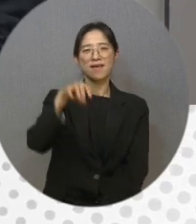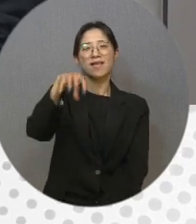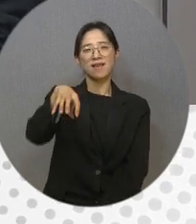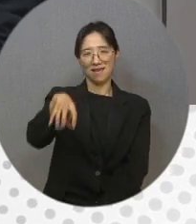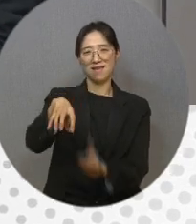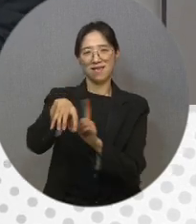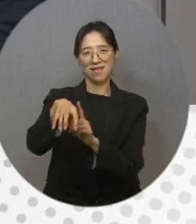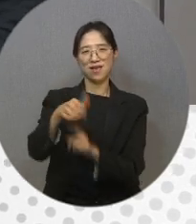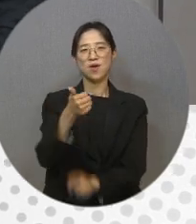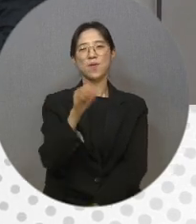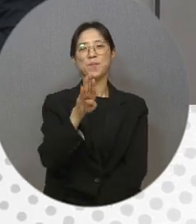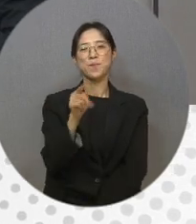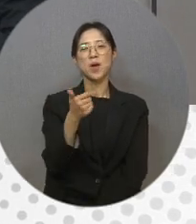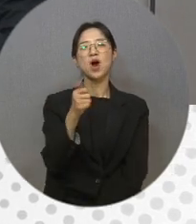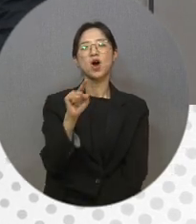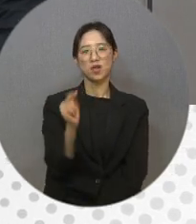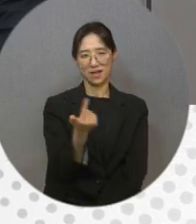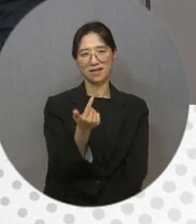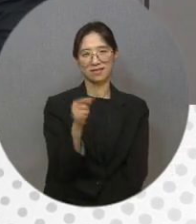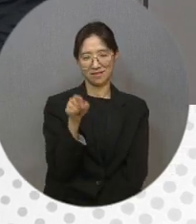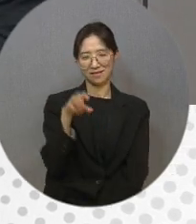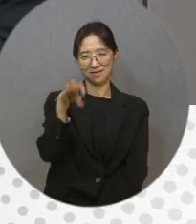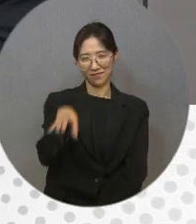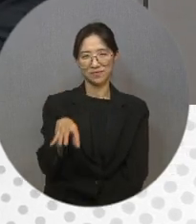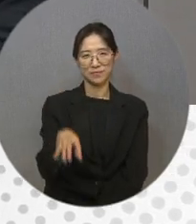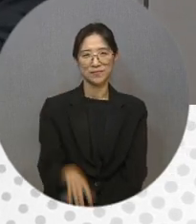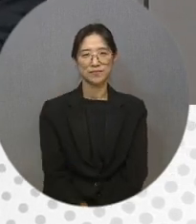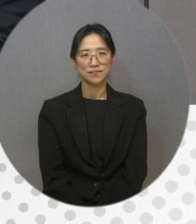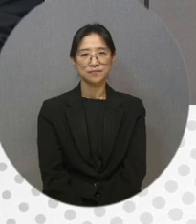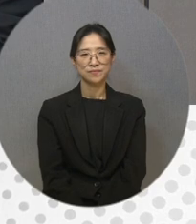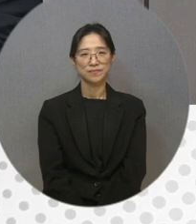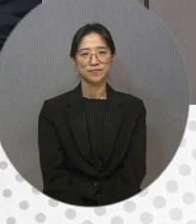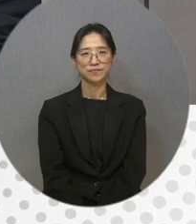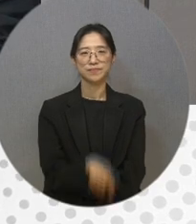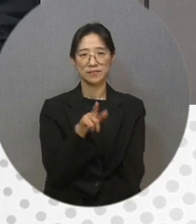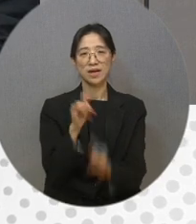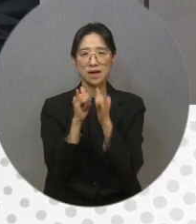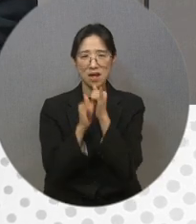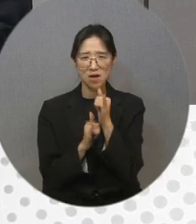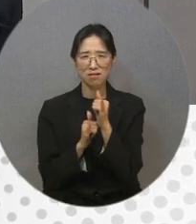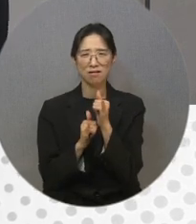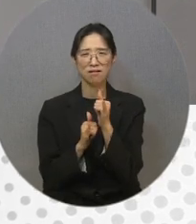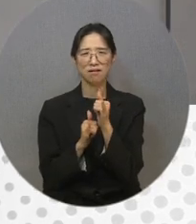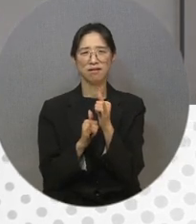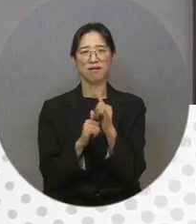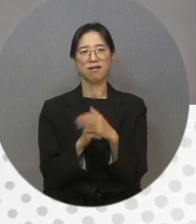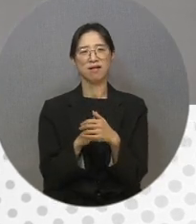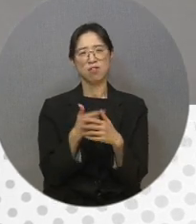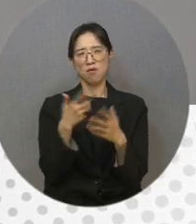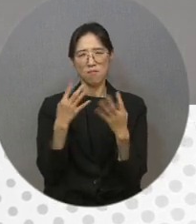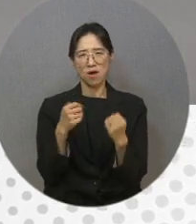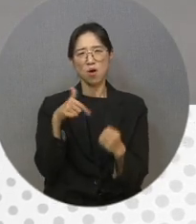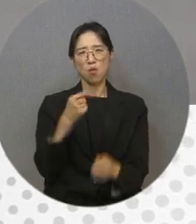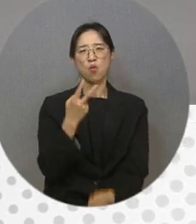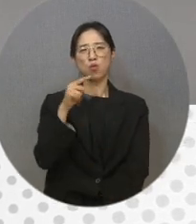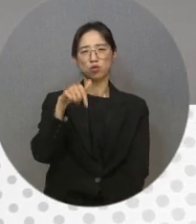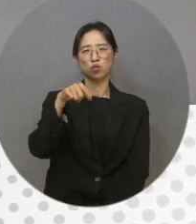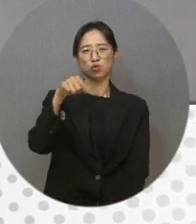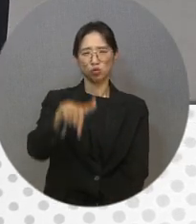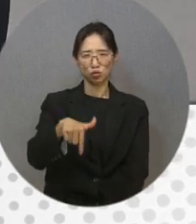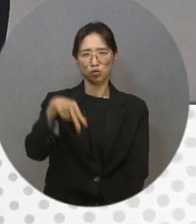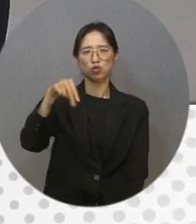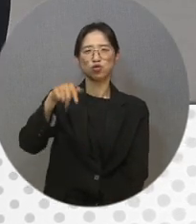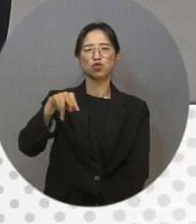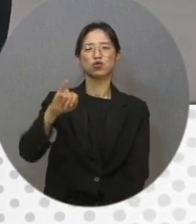여기에 있었던 변안의 조선들입니다. 이 역사를 너무 많이 고죽국이고 숙신이고 뭐 다